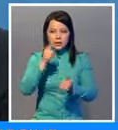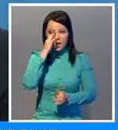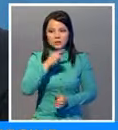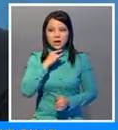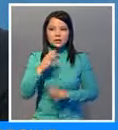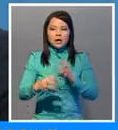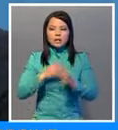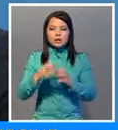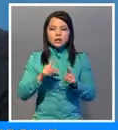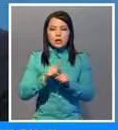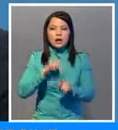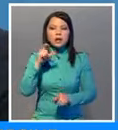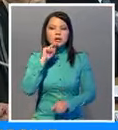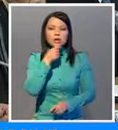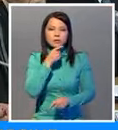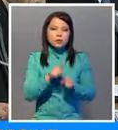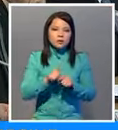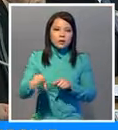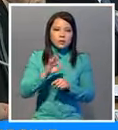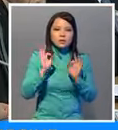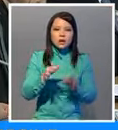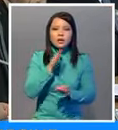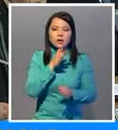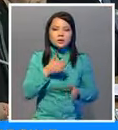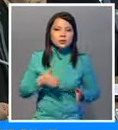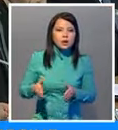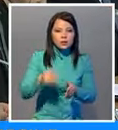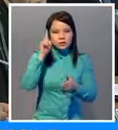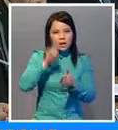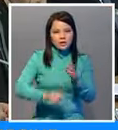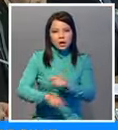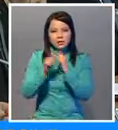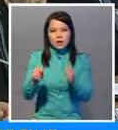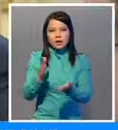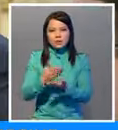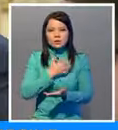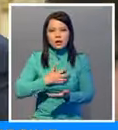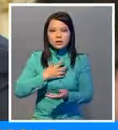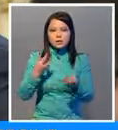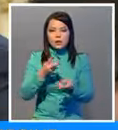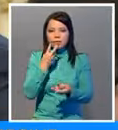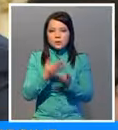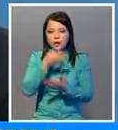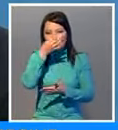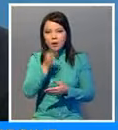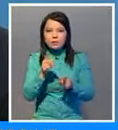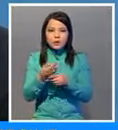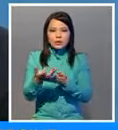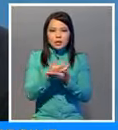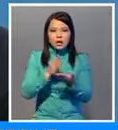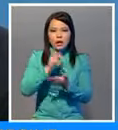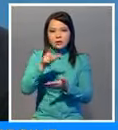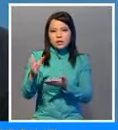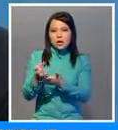халықаралық экономикадағы сын-қатерлерден дұрыс жол таба алатынына сенім білдірді, өйткені біздің елде қажетті тәжірибе және адам ресурсы бар. Сонымен